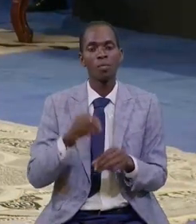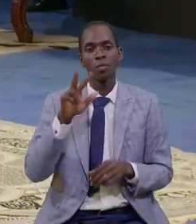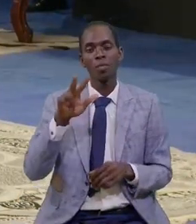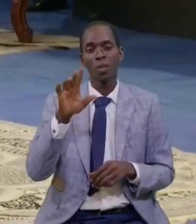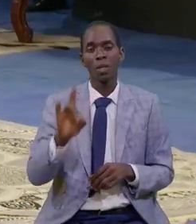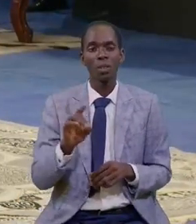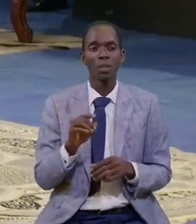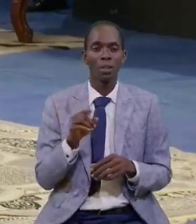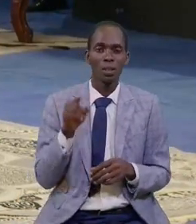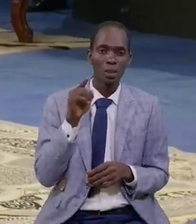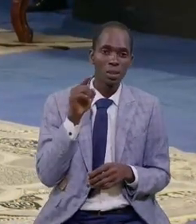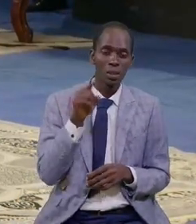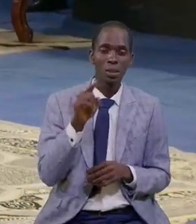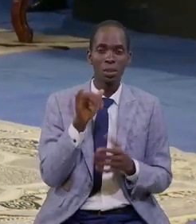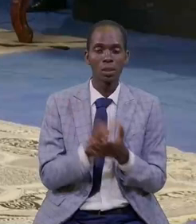croit en